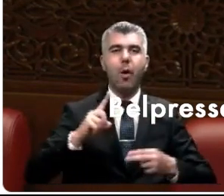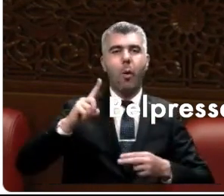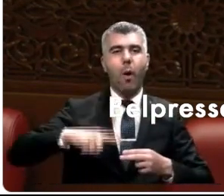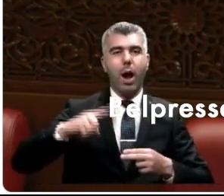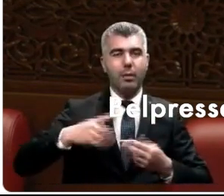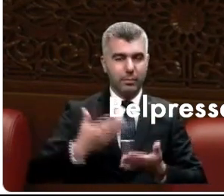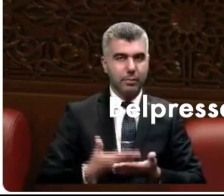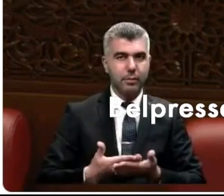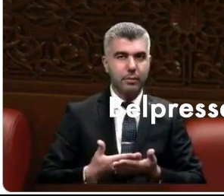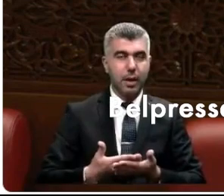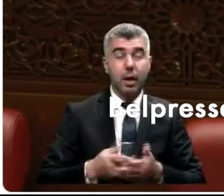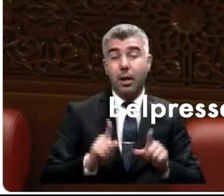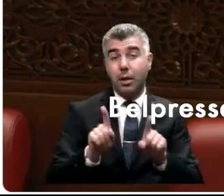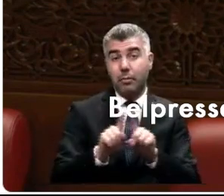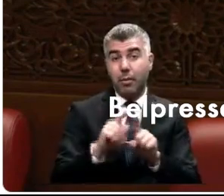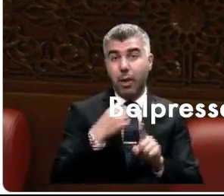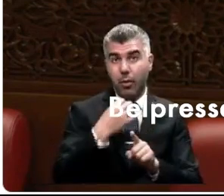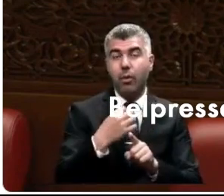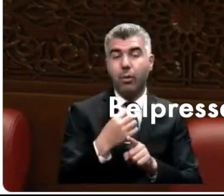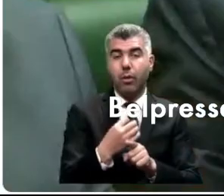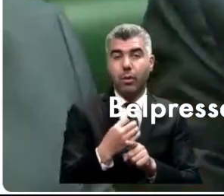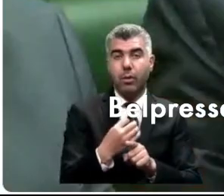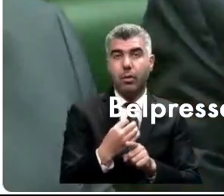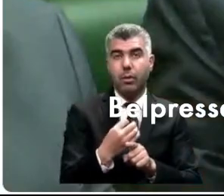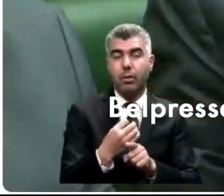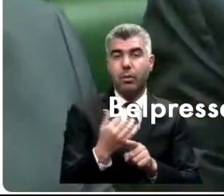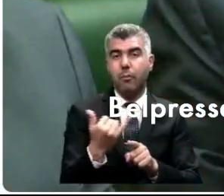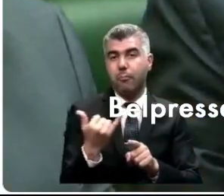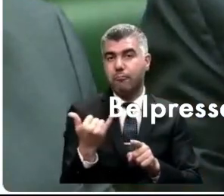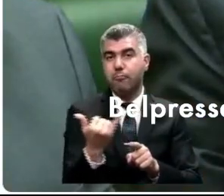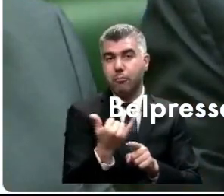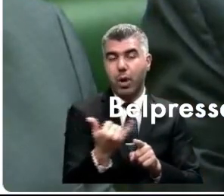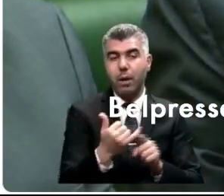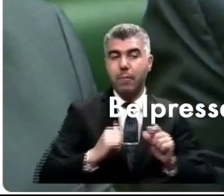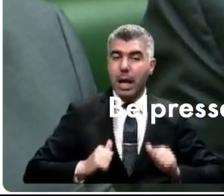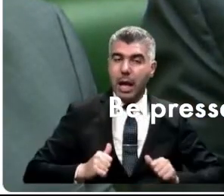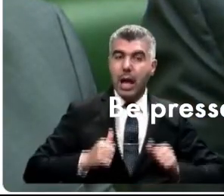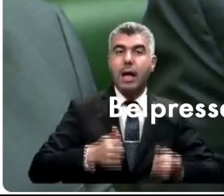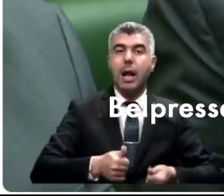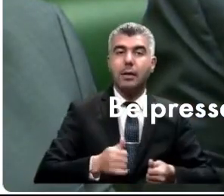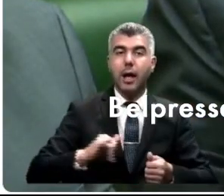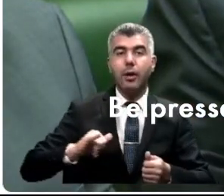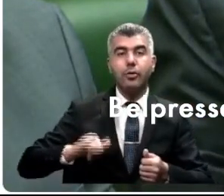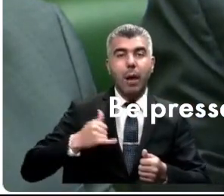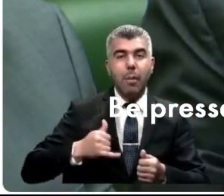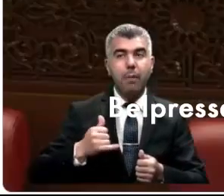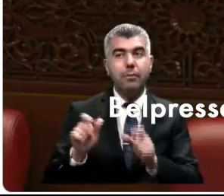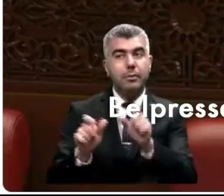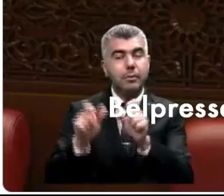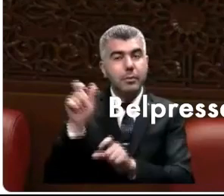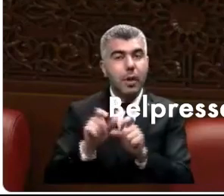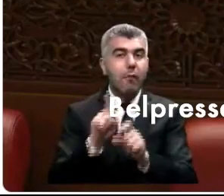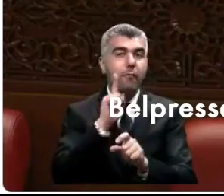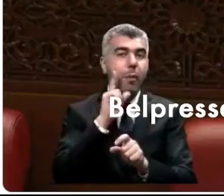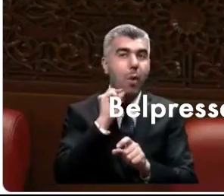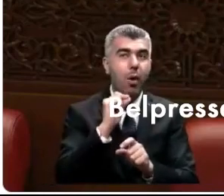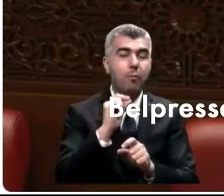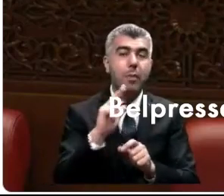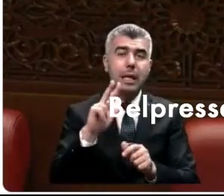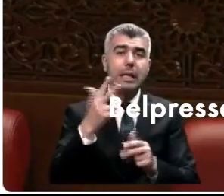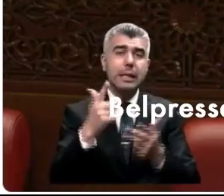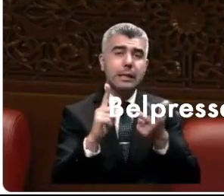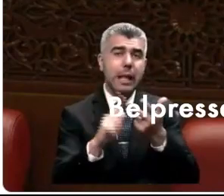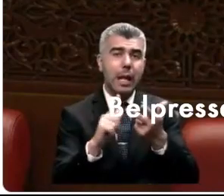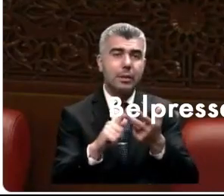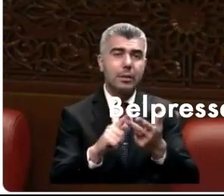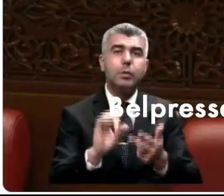هذا الاطار بالطبع امام هذا هذا يعني الاراده الايجابيه ديال الشباب والشابات الا وغ يكون حتى مرحله الثالثه نقدروا